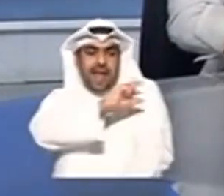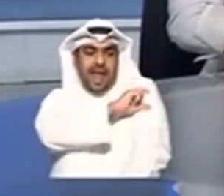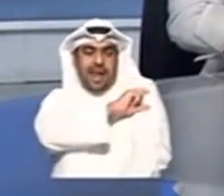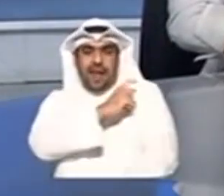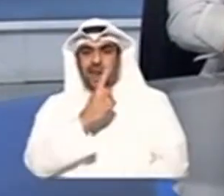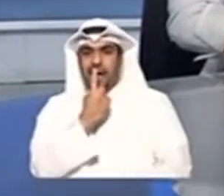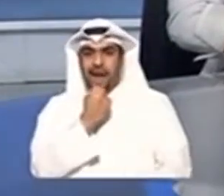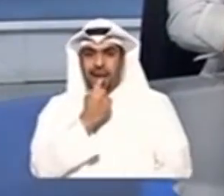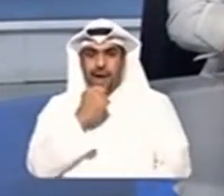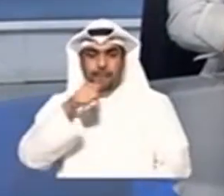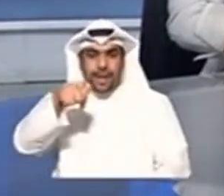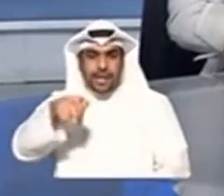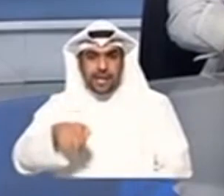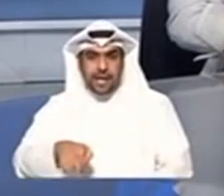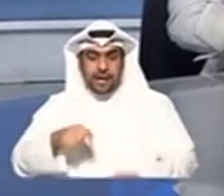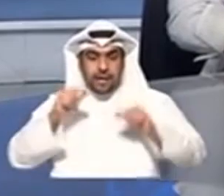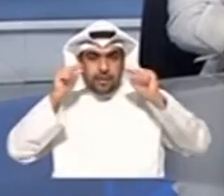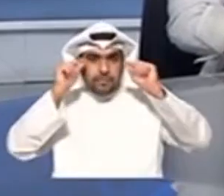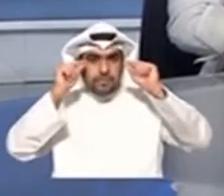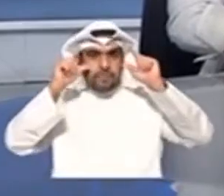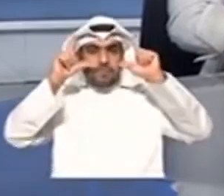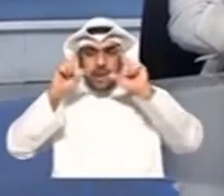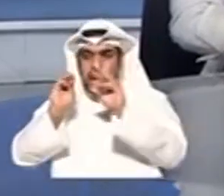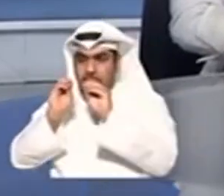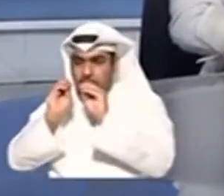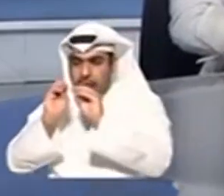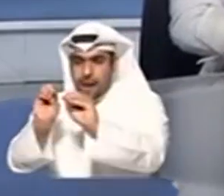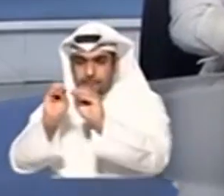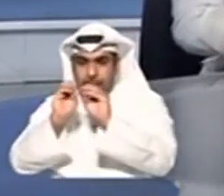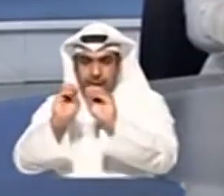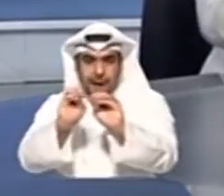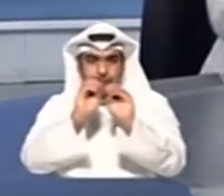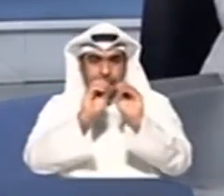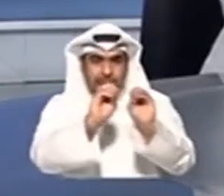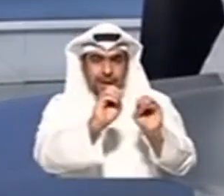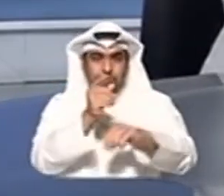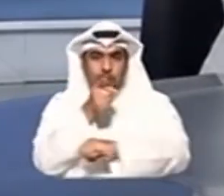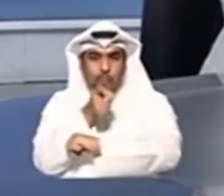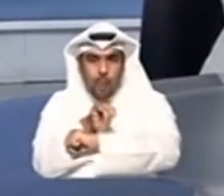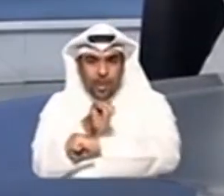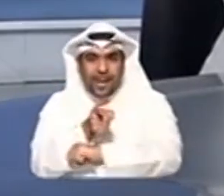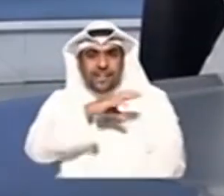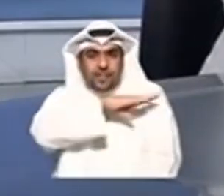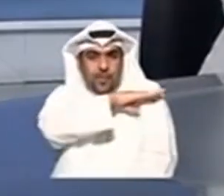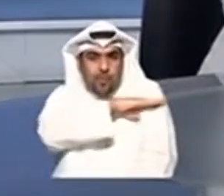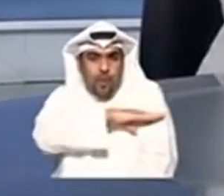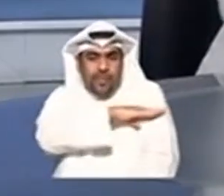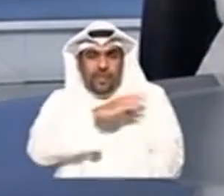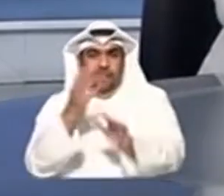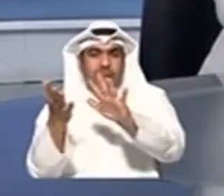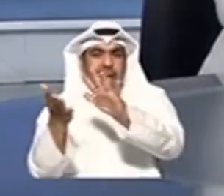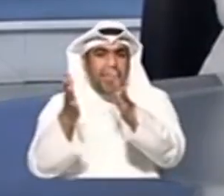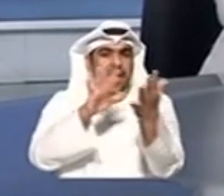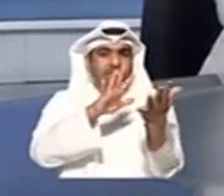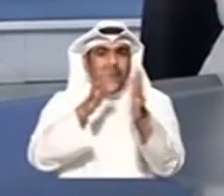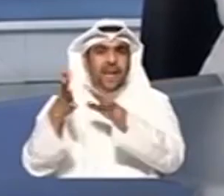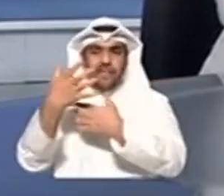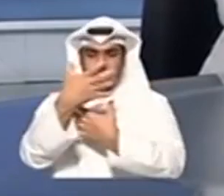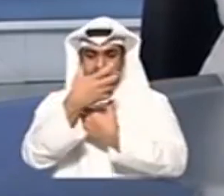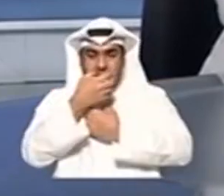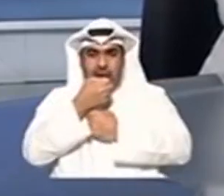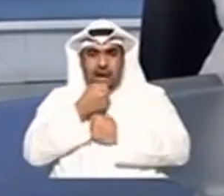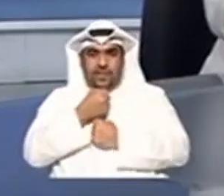في كيفية الحماية من فيروس كورونا. هذه المبادرة هي واحدة من مبادرات عدة تعكس دور